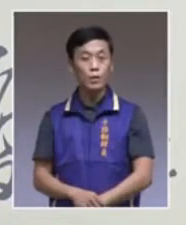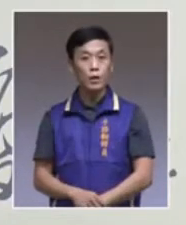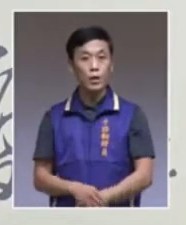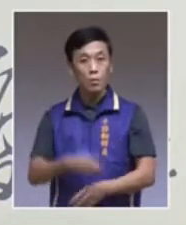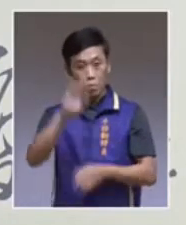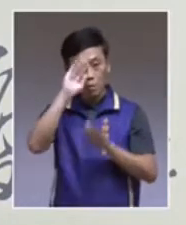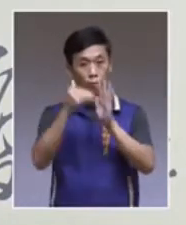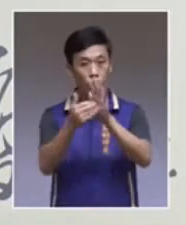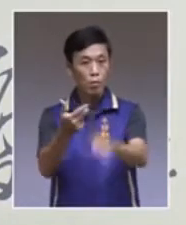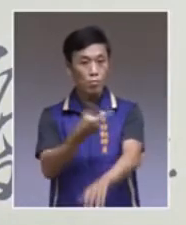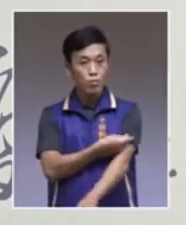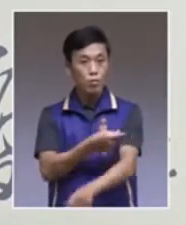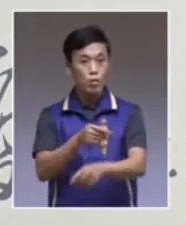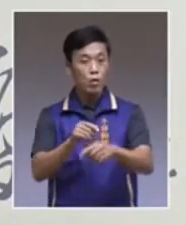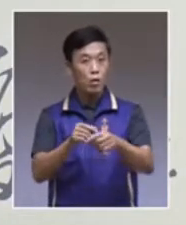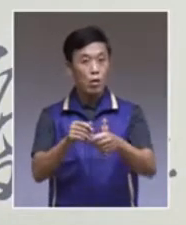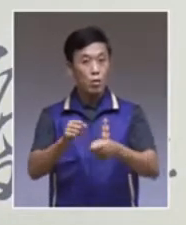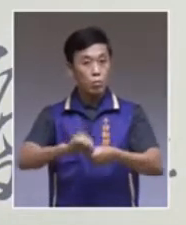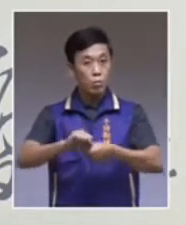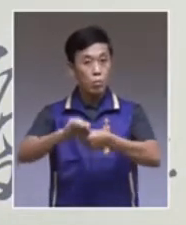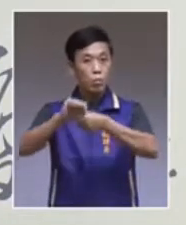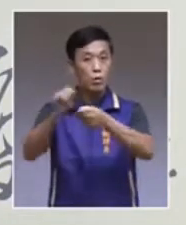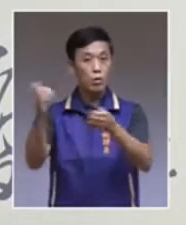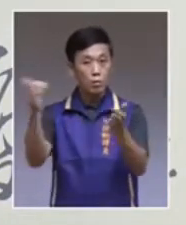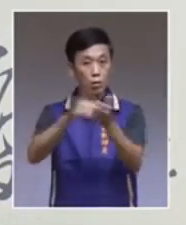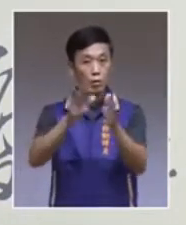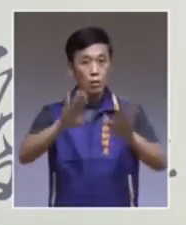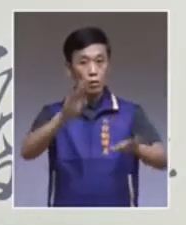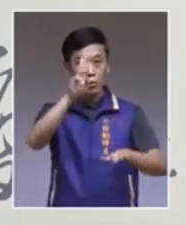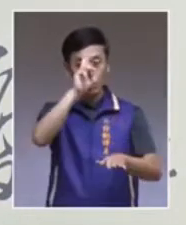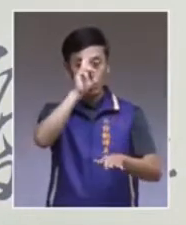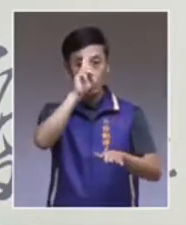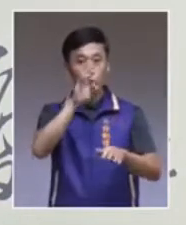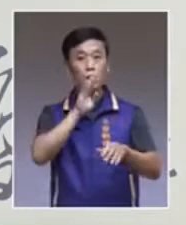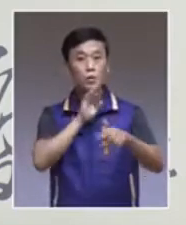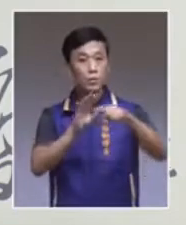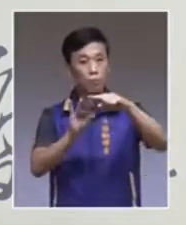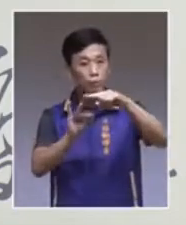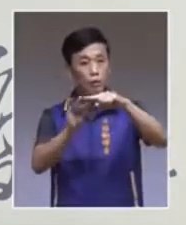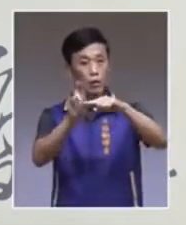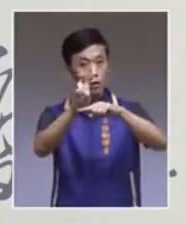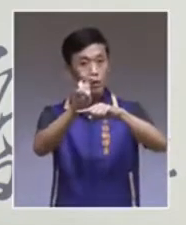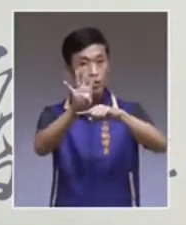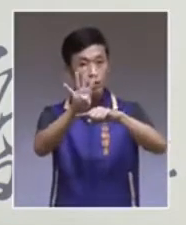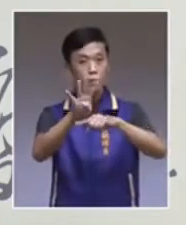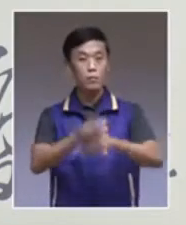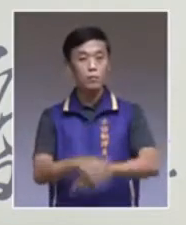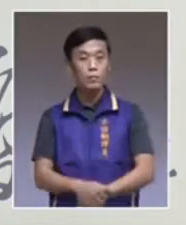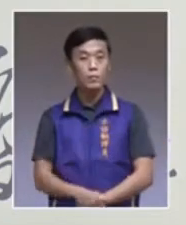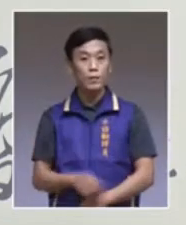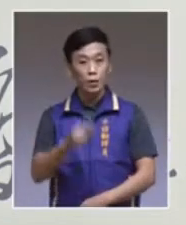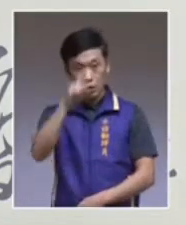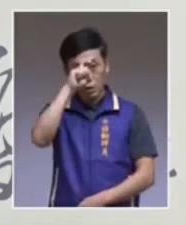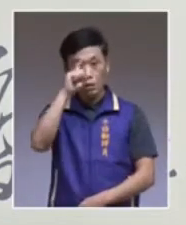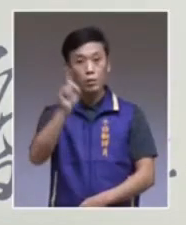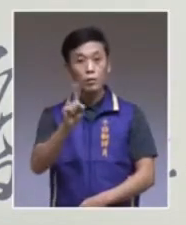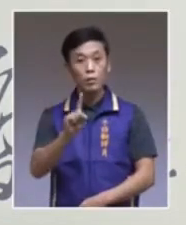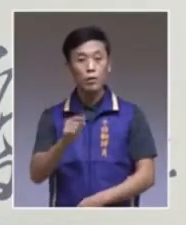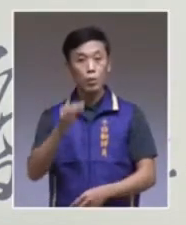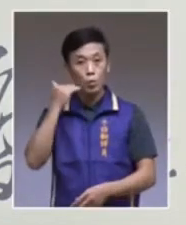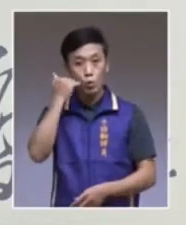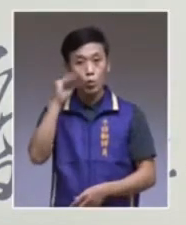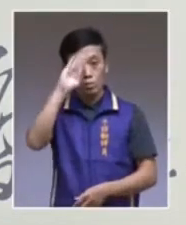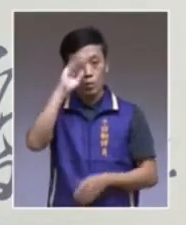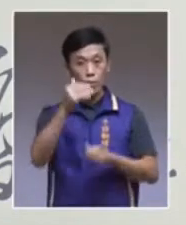疫苗的覆盖率到高雄到今天中午为止是 24%， 所以我们希望说假如疫